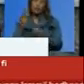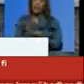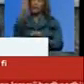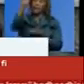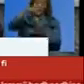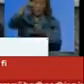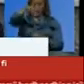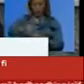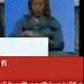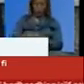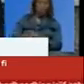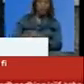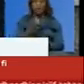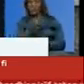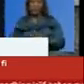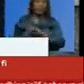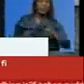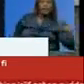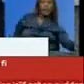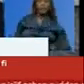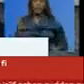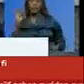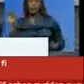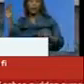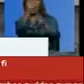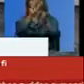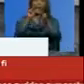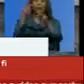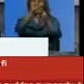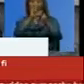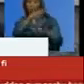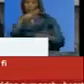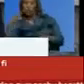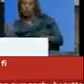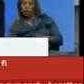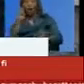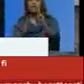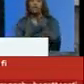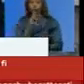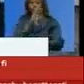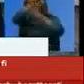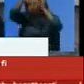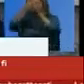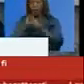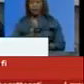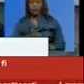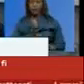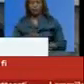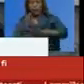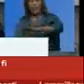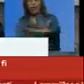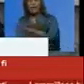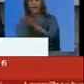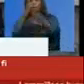ደቡብ ከምስራቅ እስከ ምዕራብ የምትገኙ ብሔር ብሔረሰቦችና ህዝቦች ሁላችንም የዳበረ